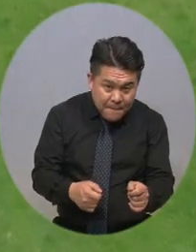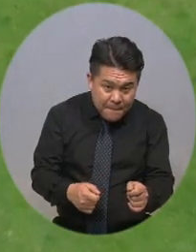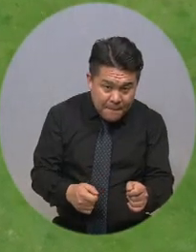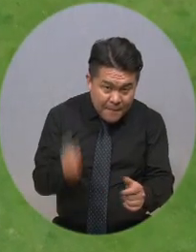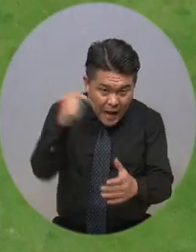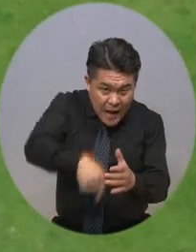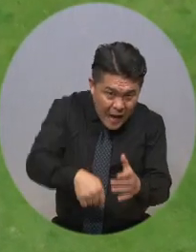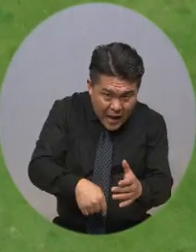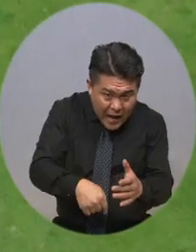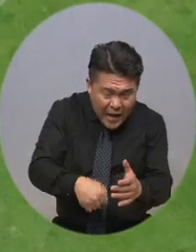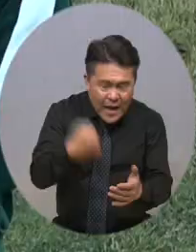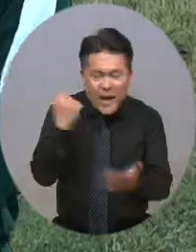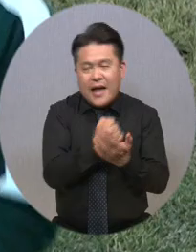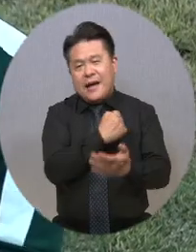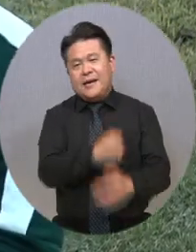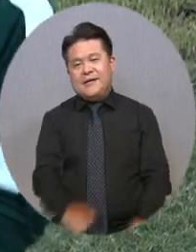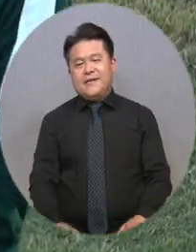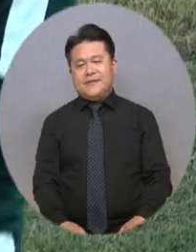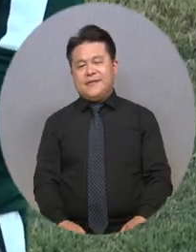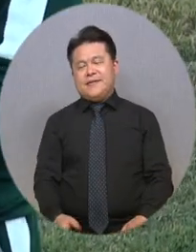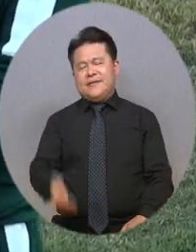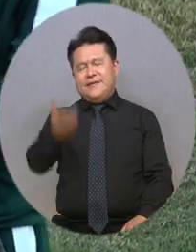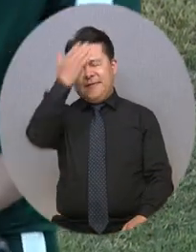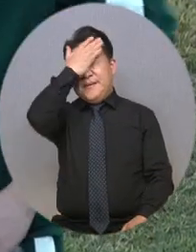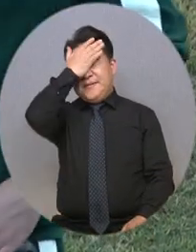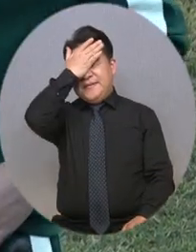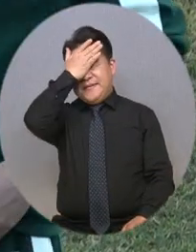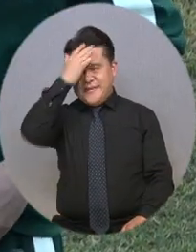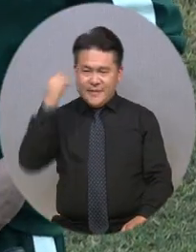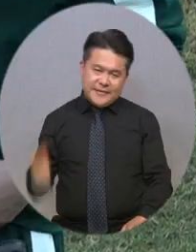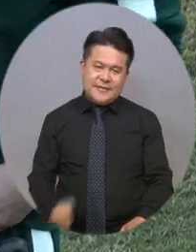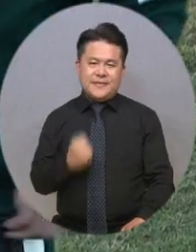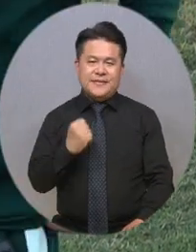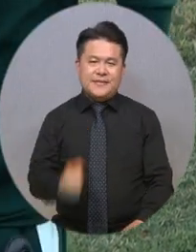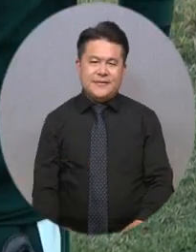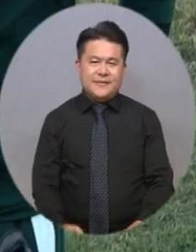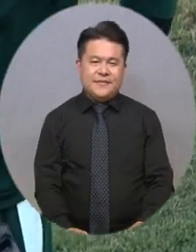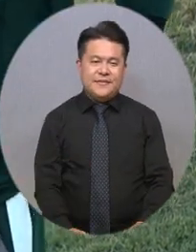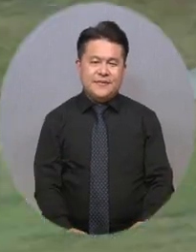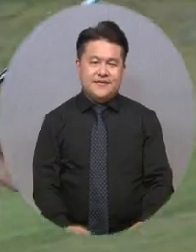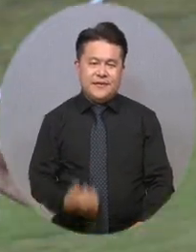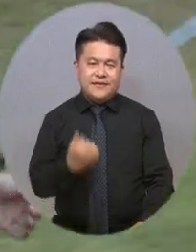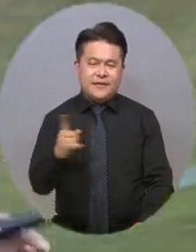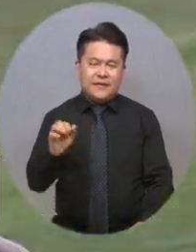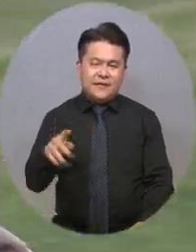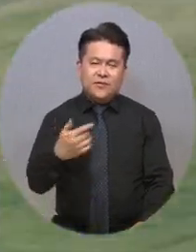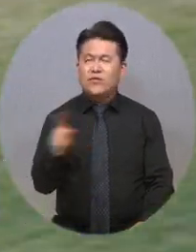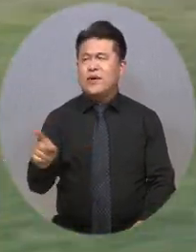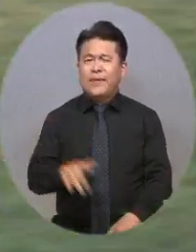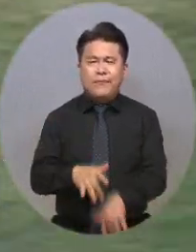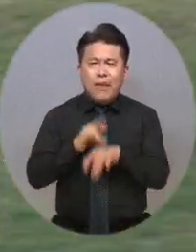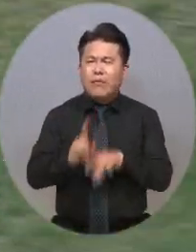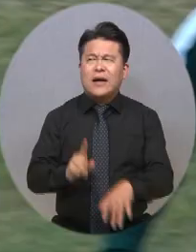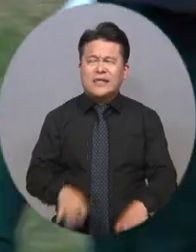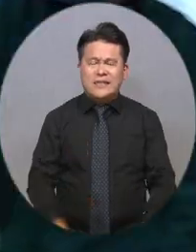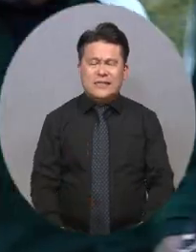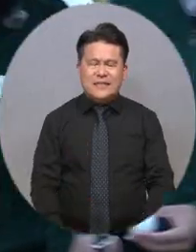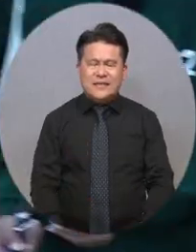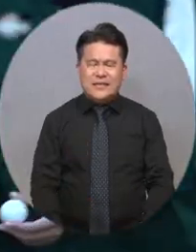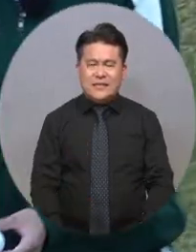인. 아우. 아우. 하연아 어디 갔습니까? 하연아 없어진 것 같아.